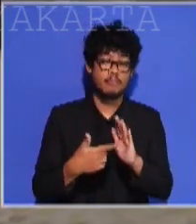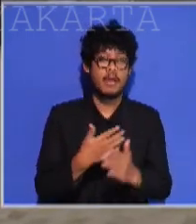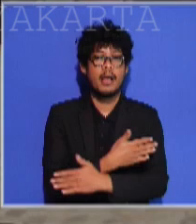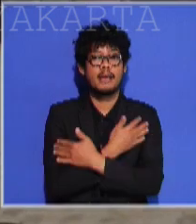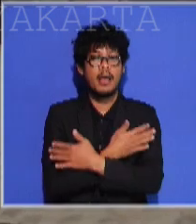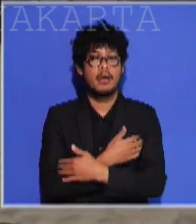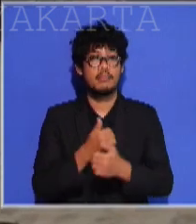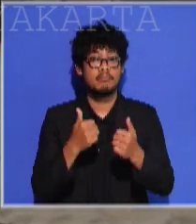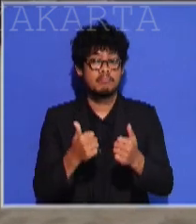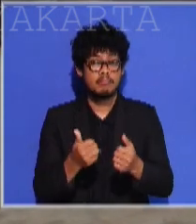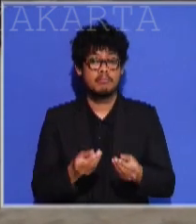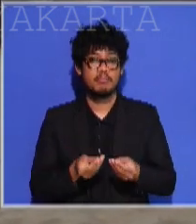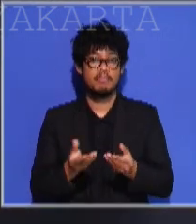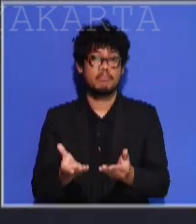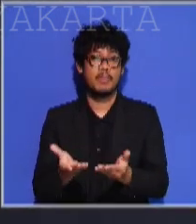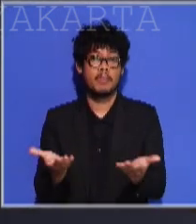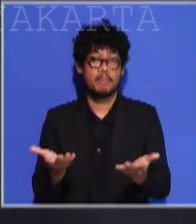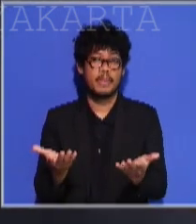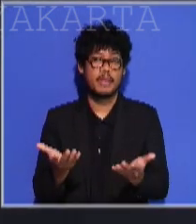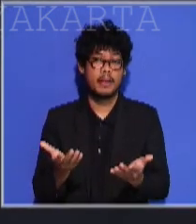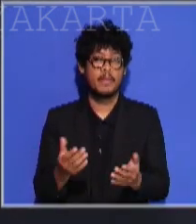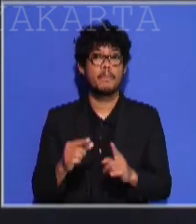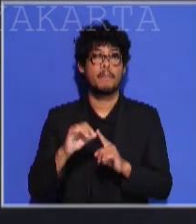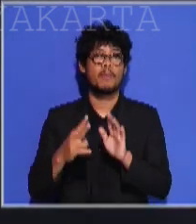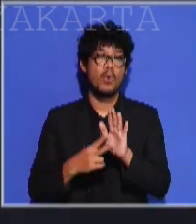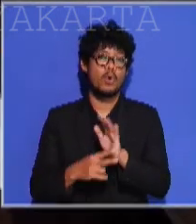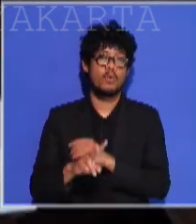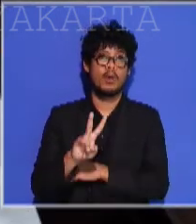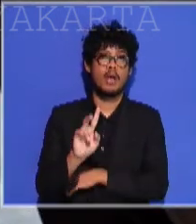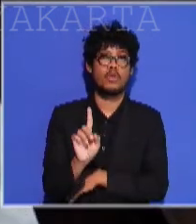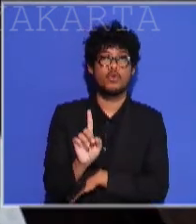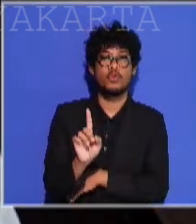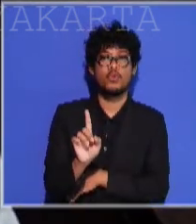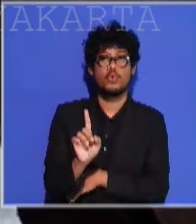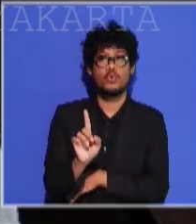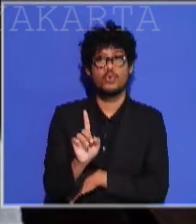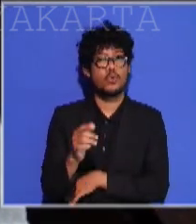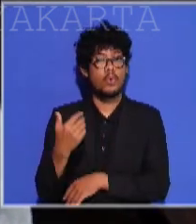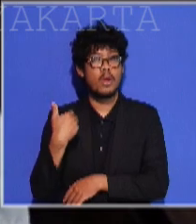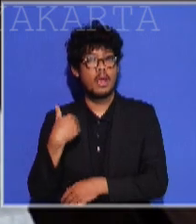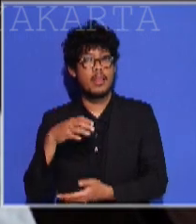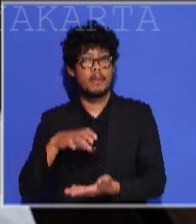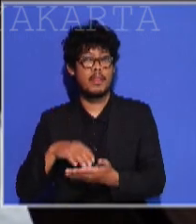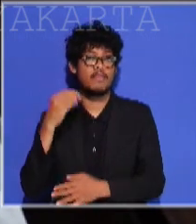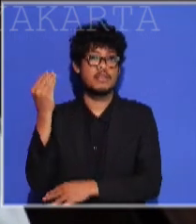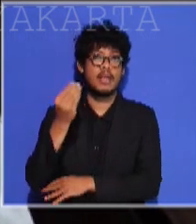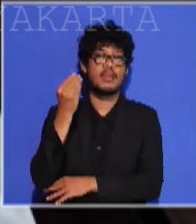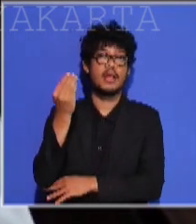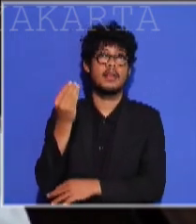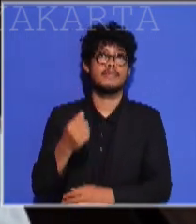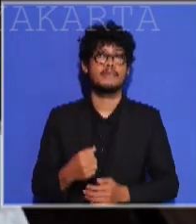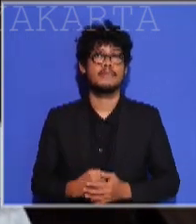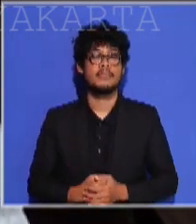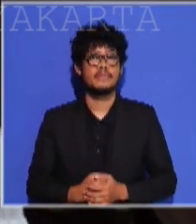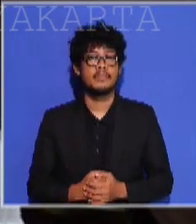PON 21 dengan menawarkan berbagai pengalaman wisata yang tak terlupakan. Efek PON yang pertama itu